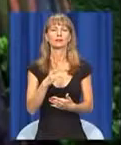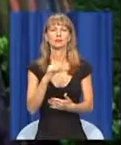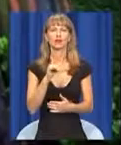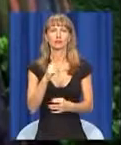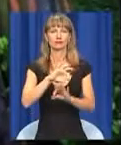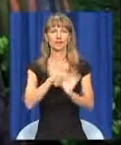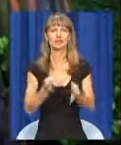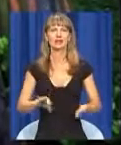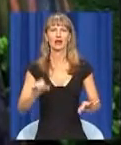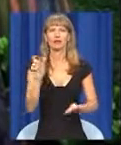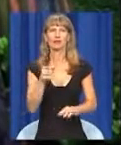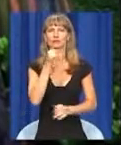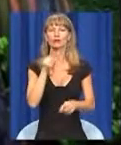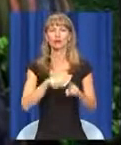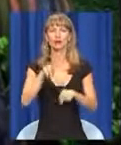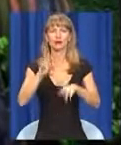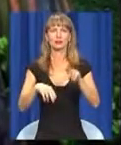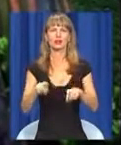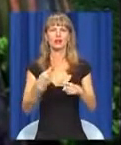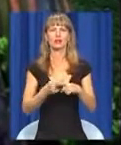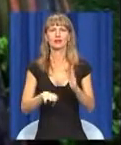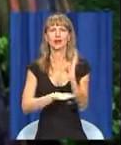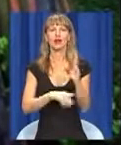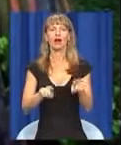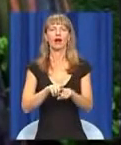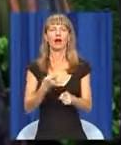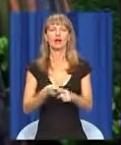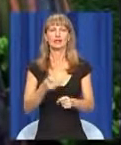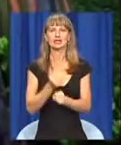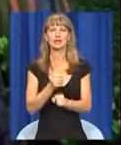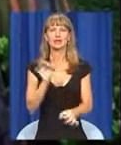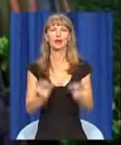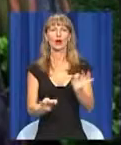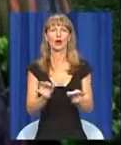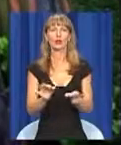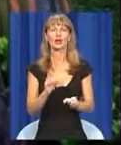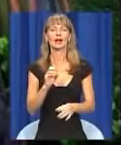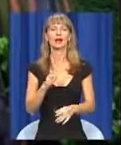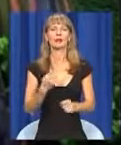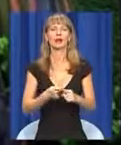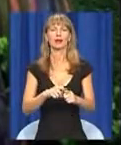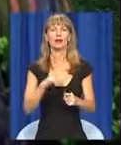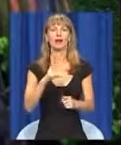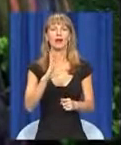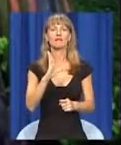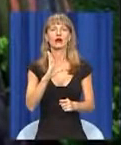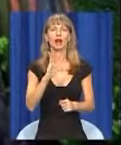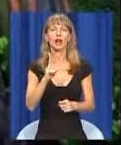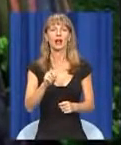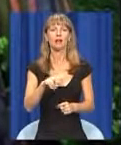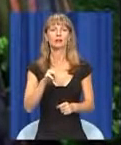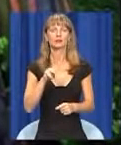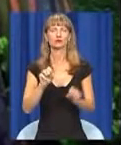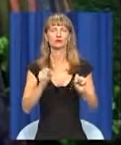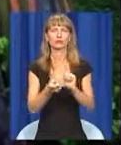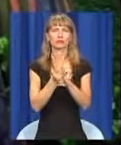не зміг би так розфарбувати ці дерева, як це зробила сама природа. Крім того, евкаліпт може ще й змінювати